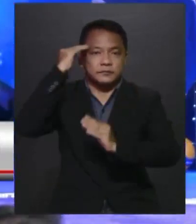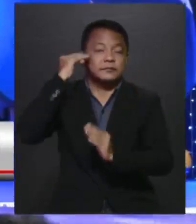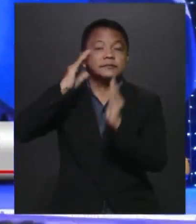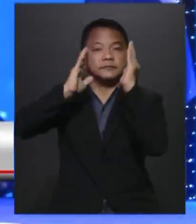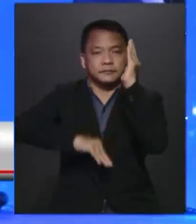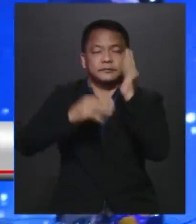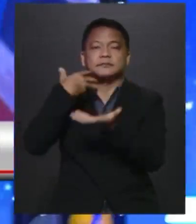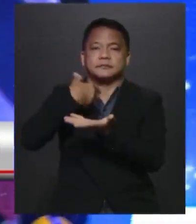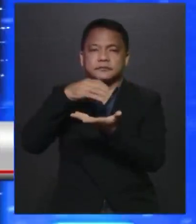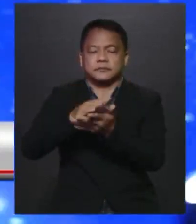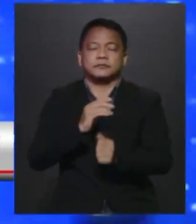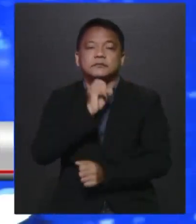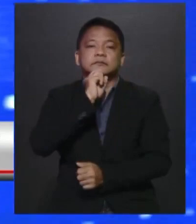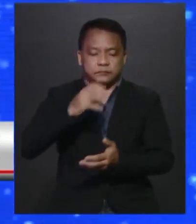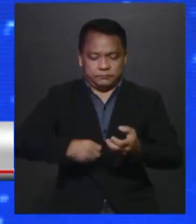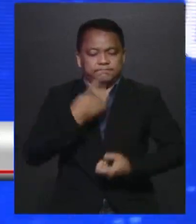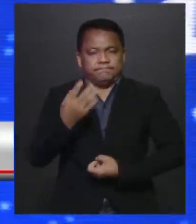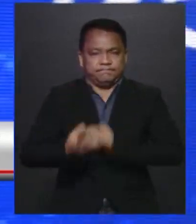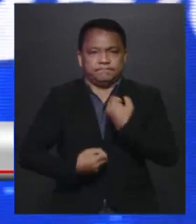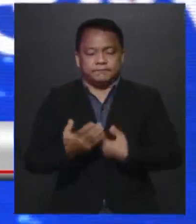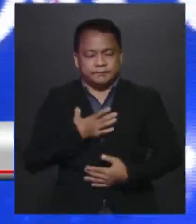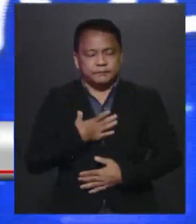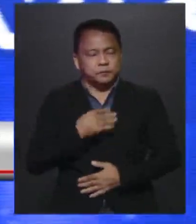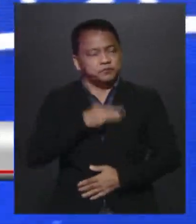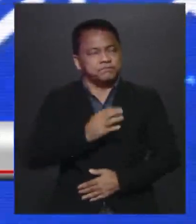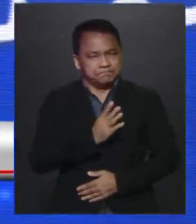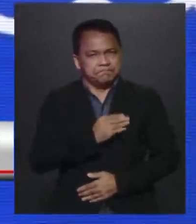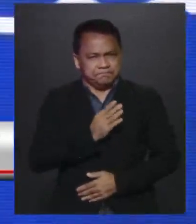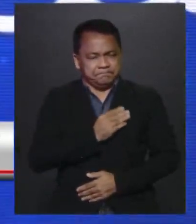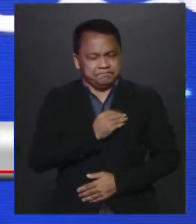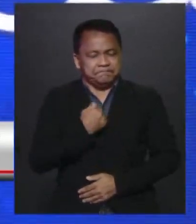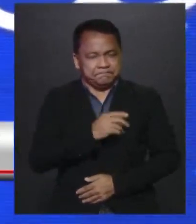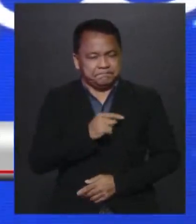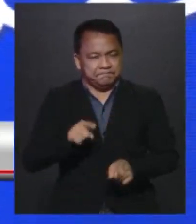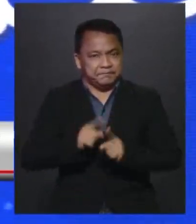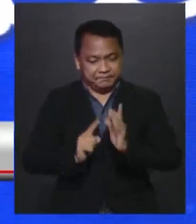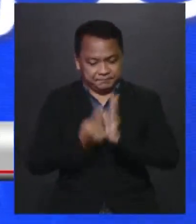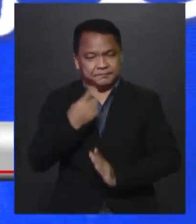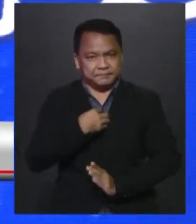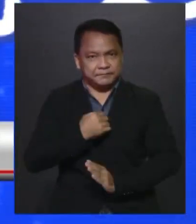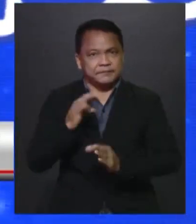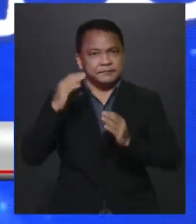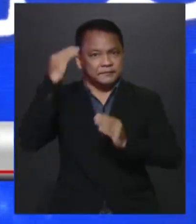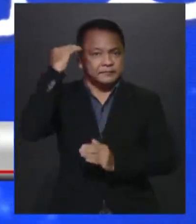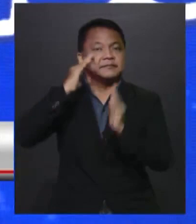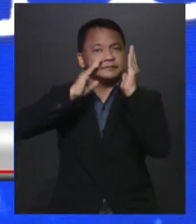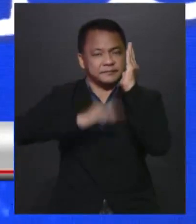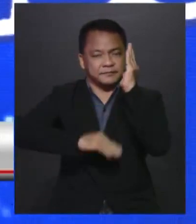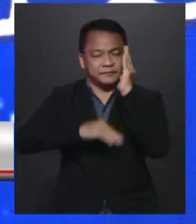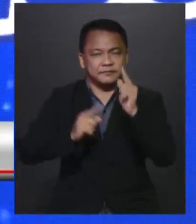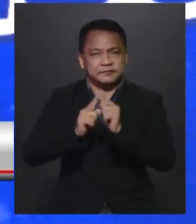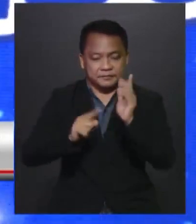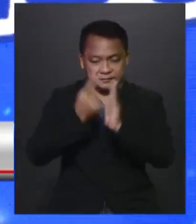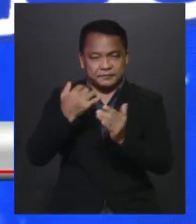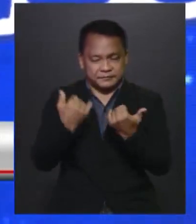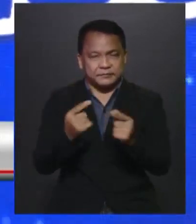ต้สักหน่อยนะคะซึ่งชมพู่ก็บอกค่ะว่าเอาจริงๆยังรู้สึกตื่นเต้นอยู่เลยนะเพราะว่าเป็นครั้งแรกที่ไปเล่นที่เกาหลีใต้ด้วยการไปครั้ง